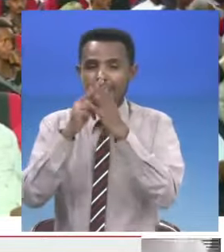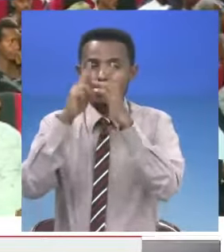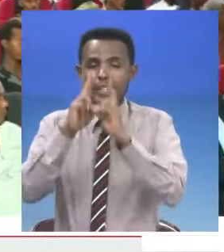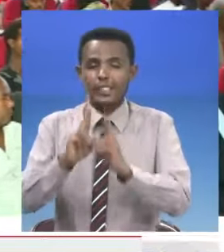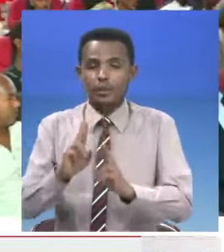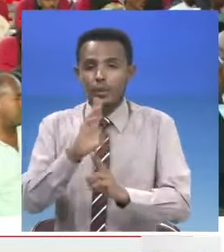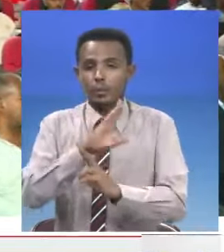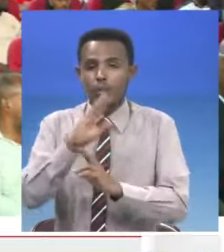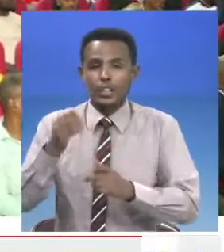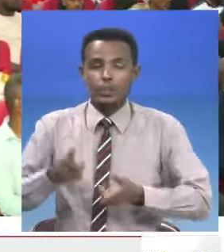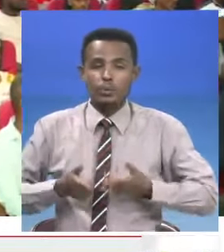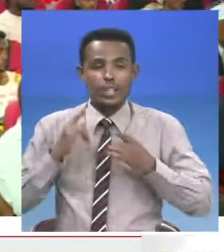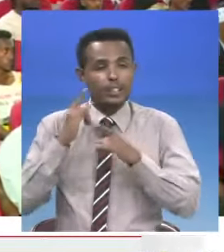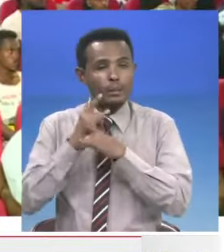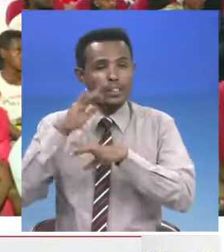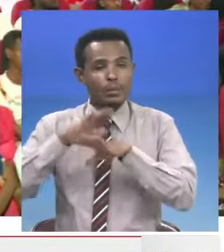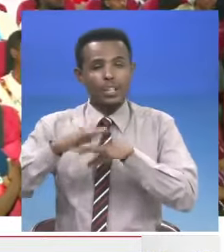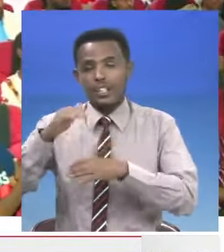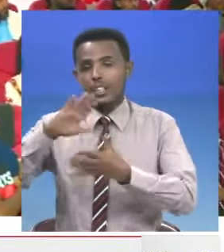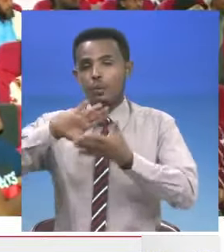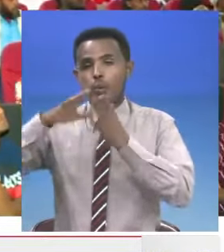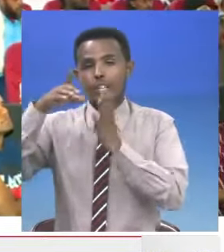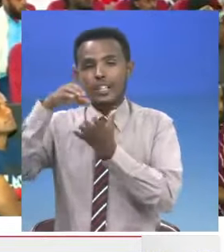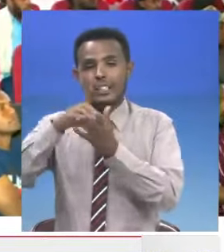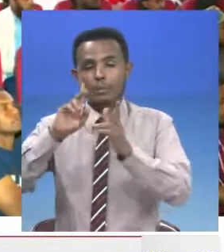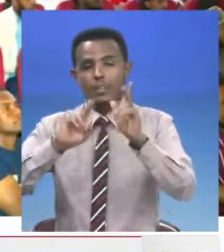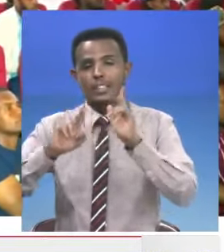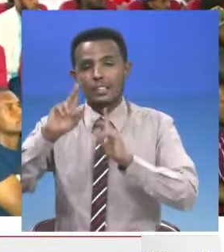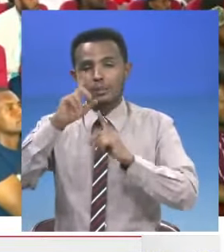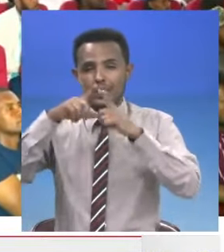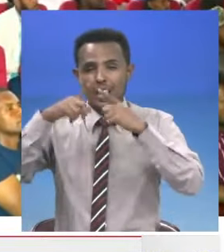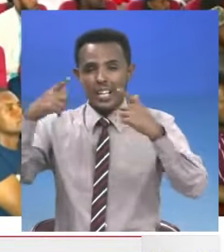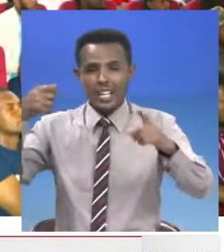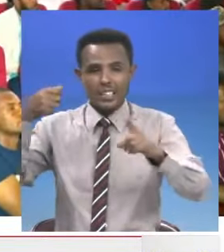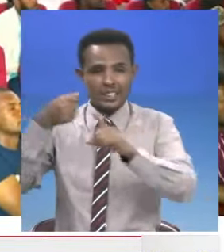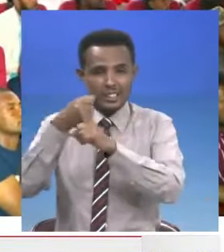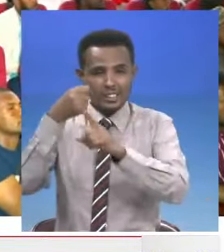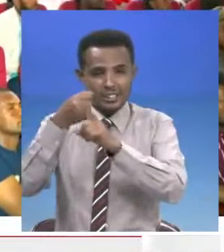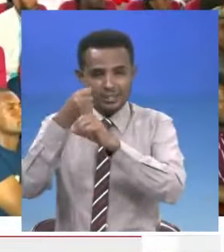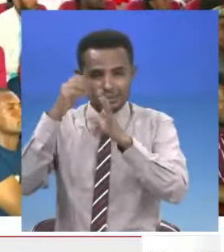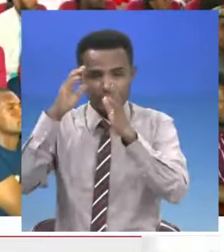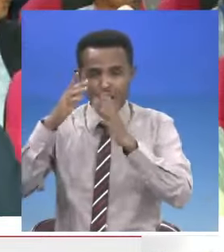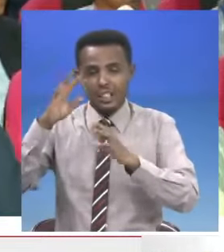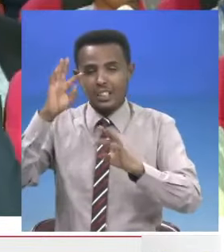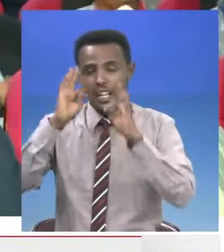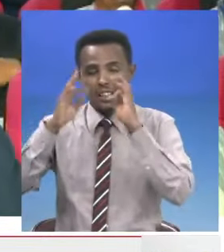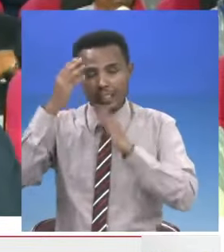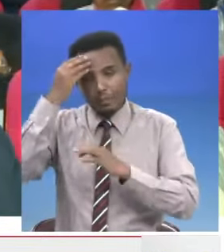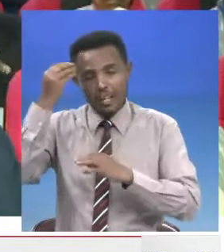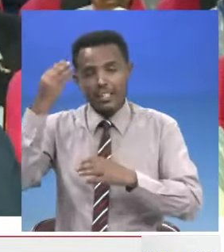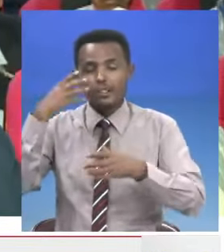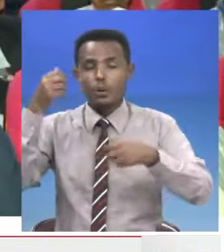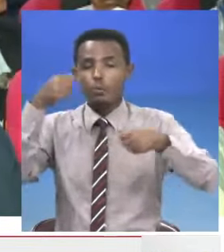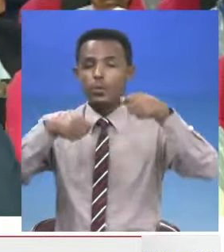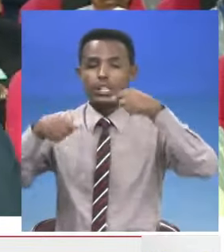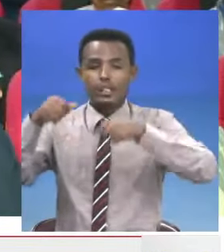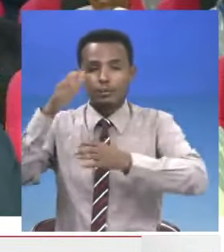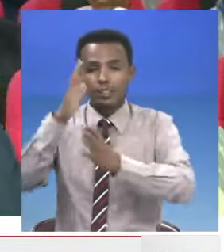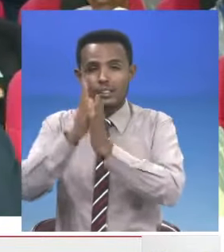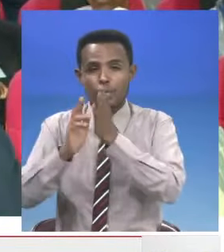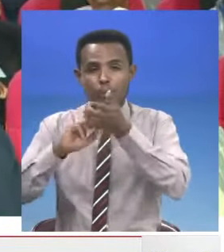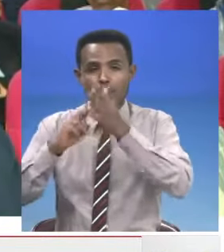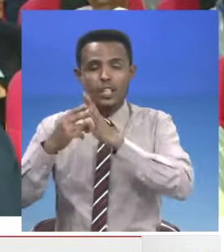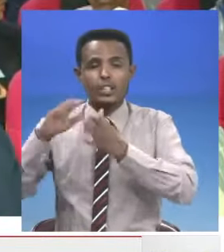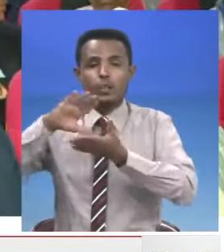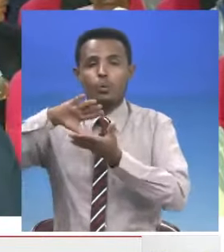ማስከበሩና የህልውና ዘመቻው ላይ የጎንደር ከተማ ህዝብ ታላቅ ገድል ፈጽሟል። ታሪክ የማይረሳው ውለታ ፈጽሟል ማለት ነው። የጎንደር ከተማ